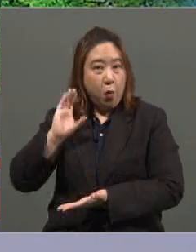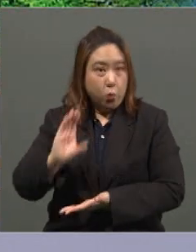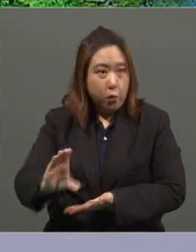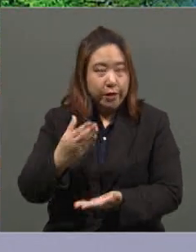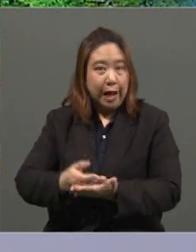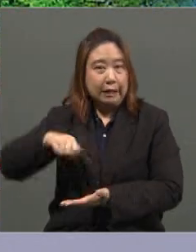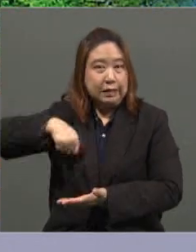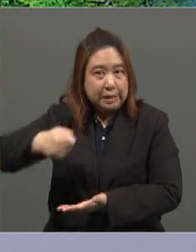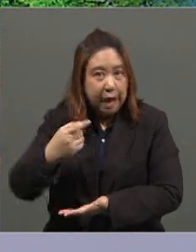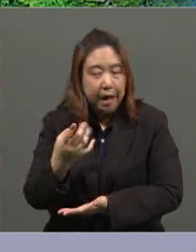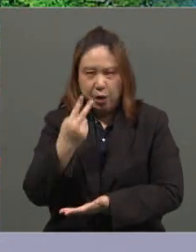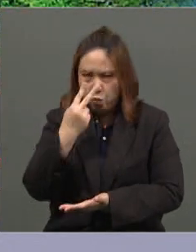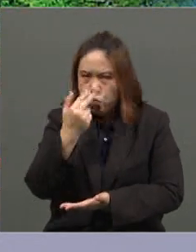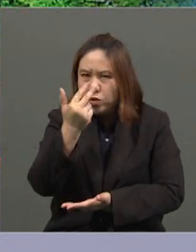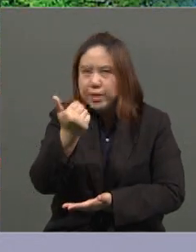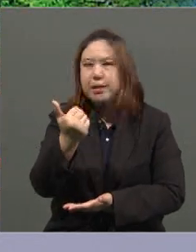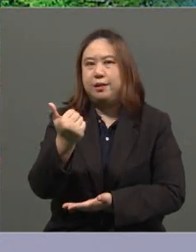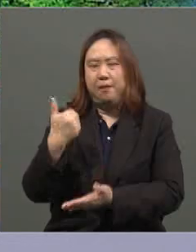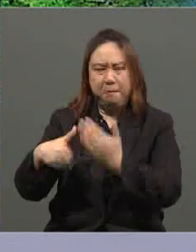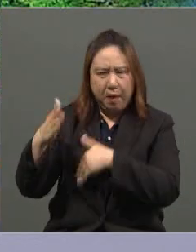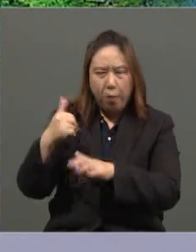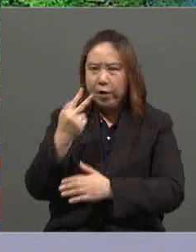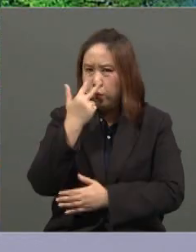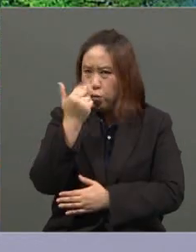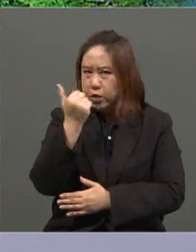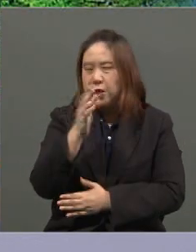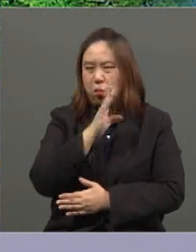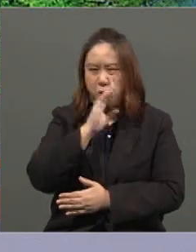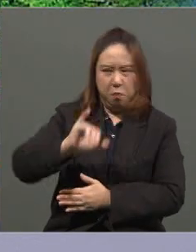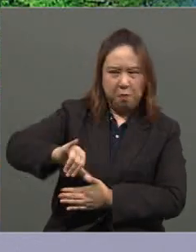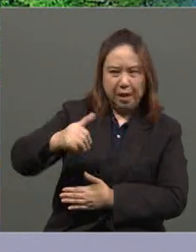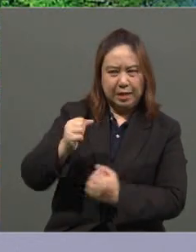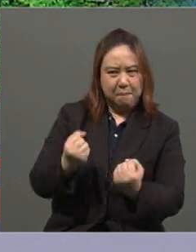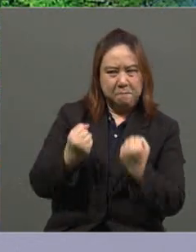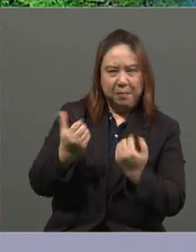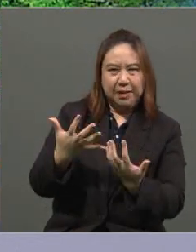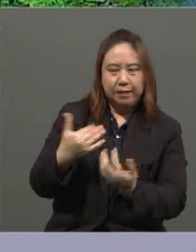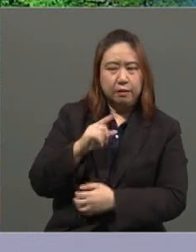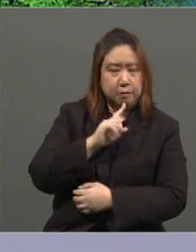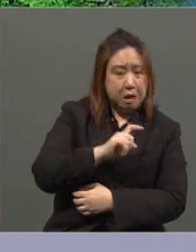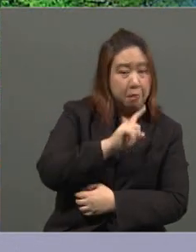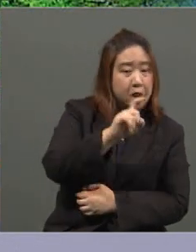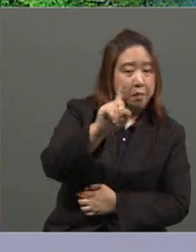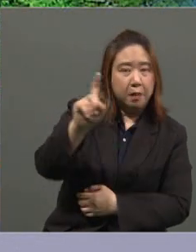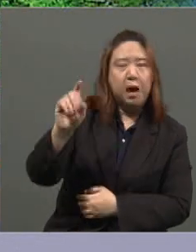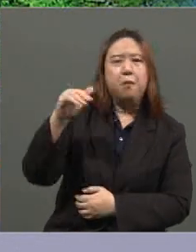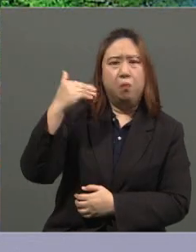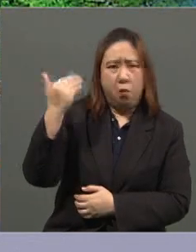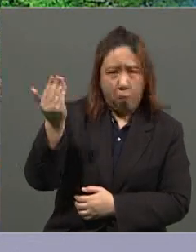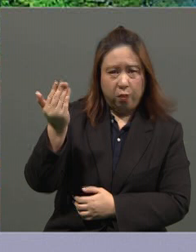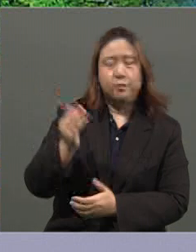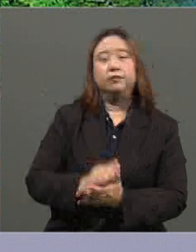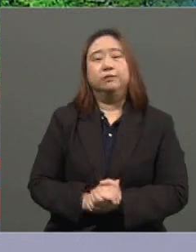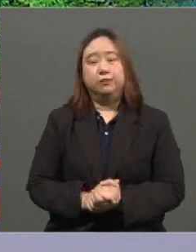อะไรเนี่ยเช็คประวัติกันดีๆดูกันดีๆก่อนถ้าไม่มั่นใจไม่แน่ใจอาจจะต้องไปถามคนรอบๆข้างให้เยอะหน่อยอะไรเงี้ยนะคะ